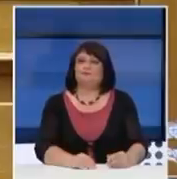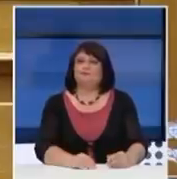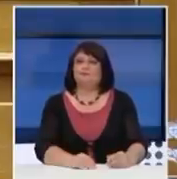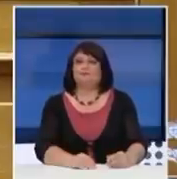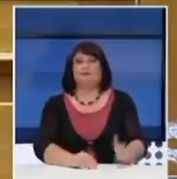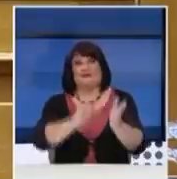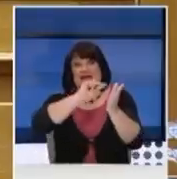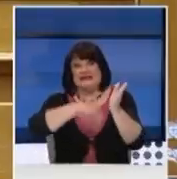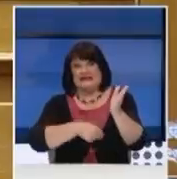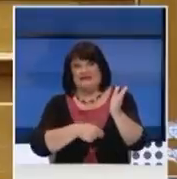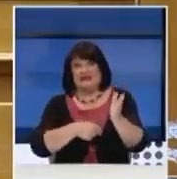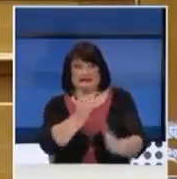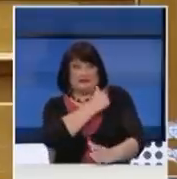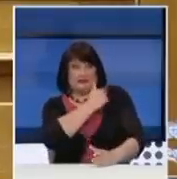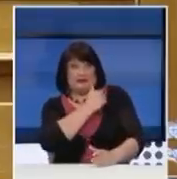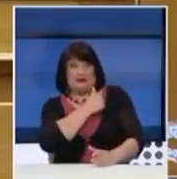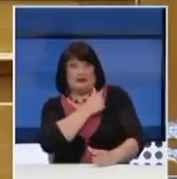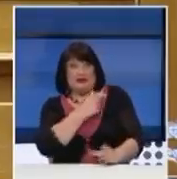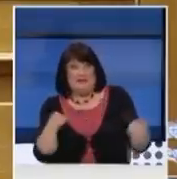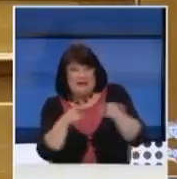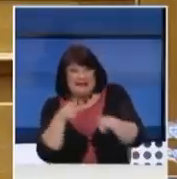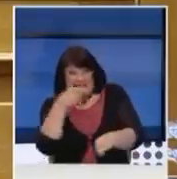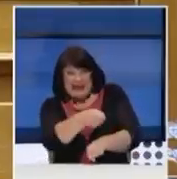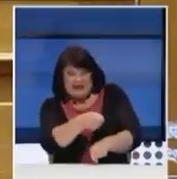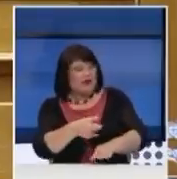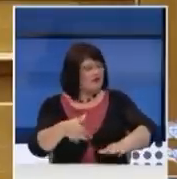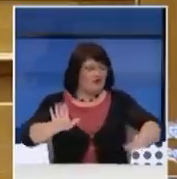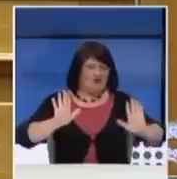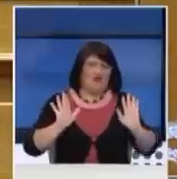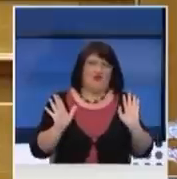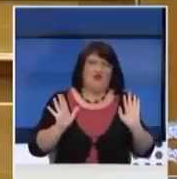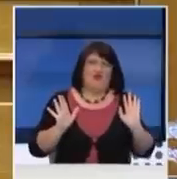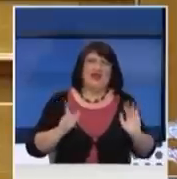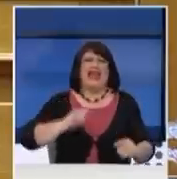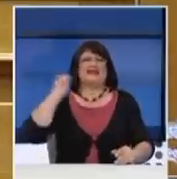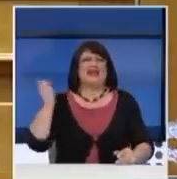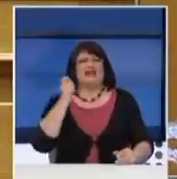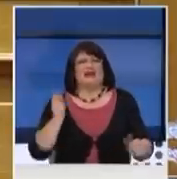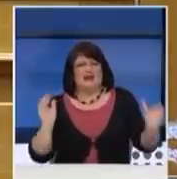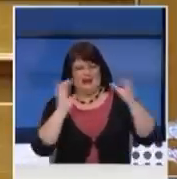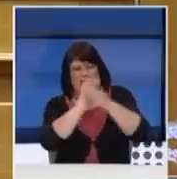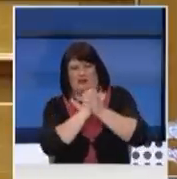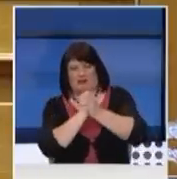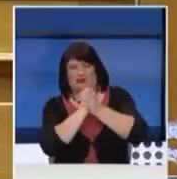με αυτή τη σύμβαση που θέλετε εμείς να γίνουμε συνένοχοι στο έγκλημα που κάνετε και μιλάτε για την δικαιομοψυχία. Είναι έγκλημα αυτό που